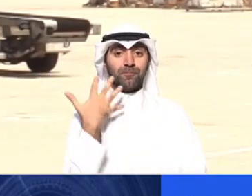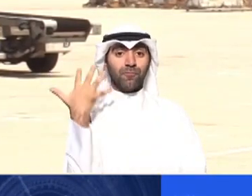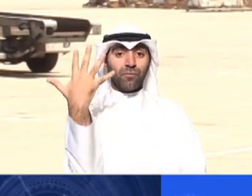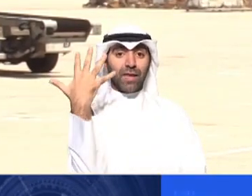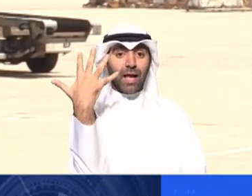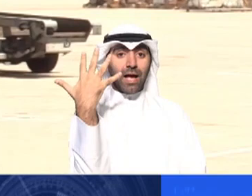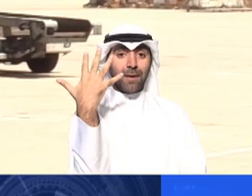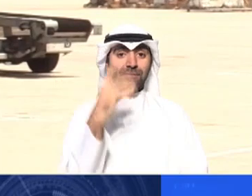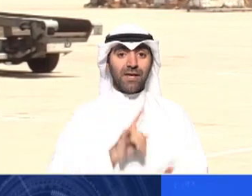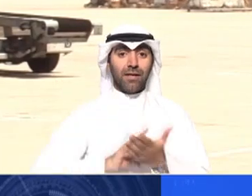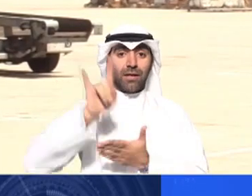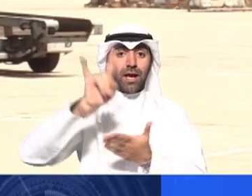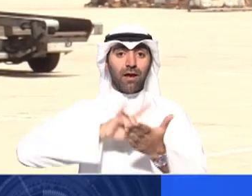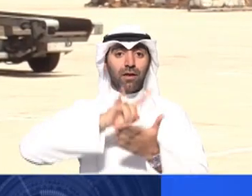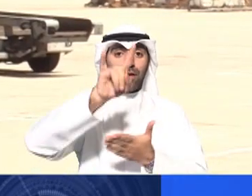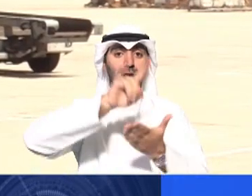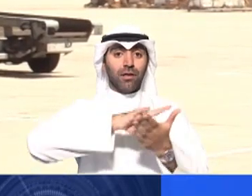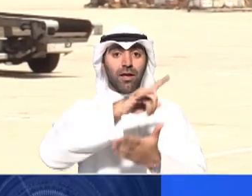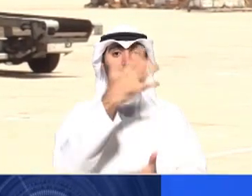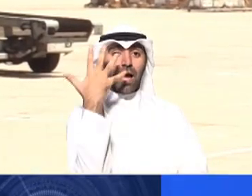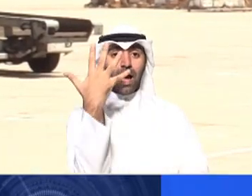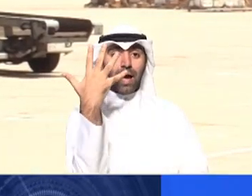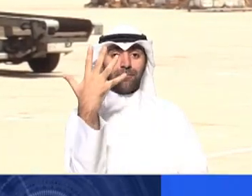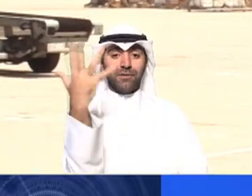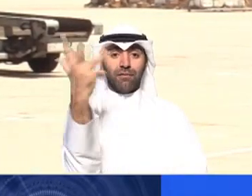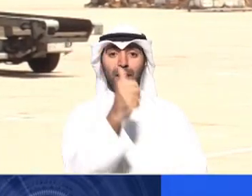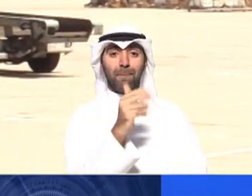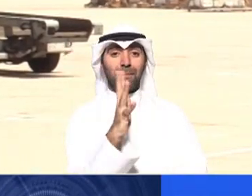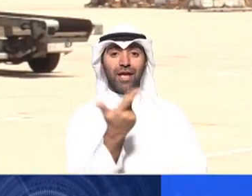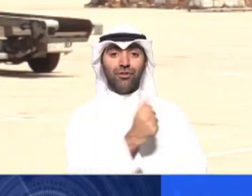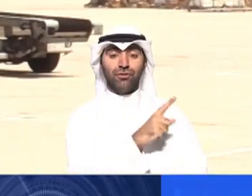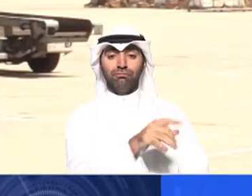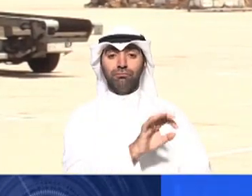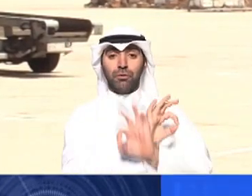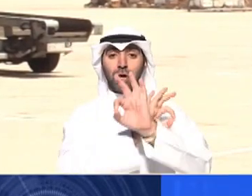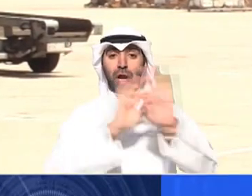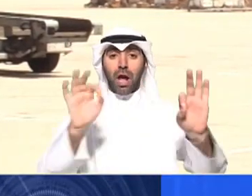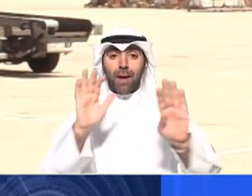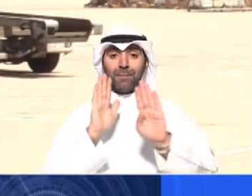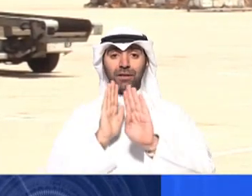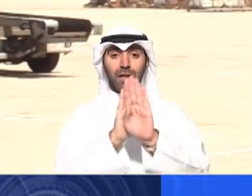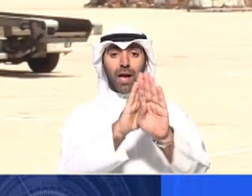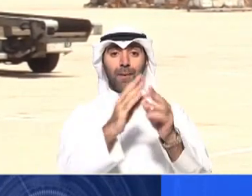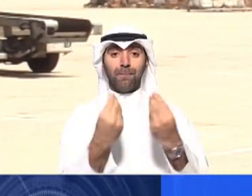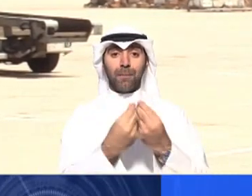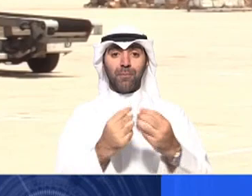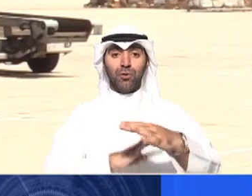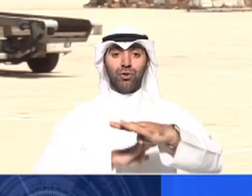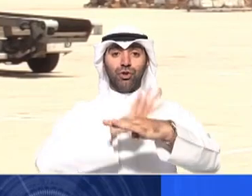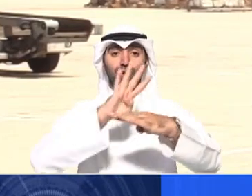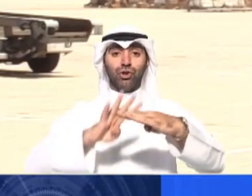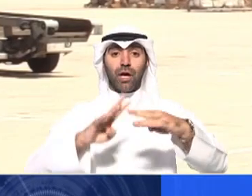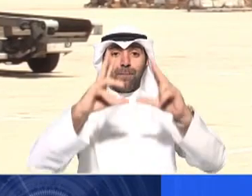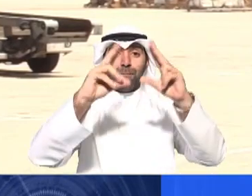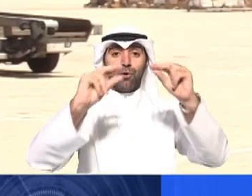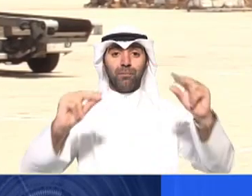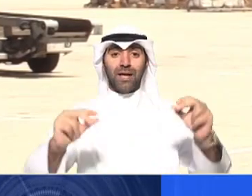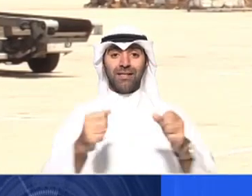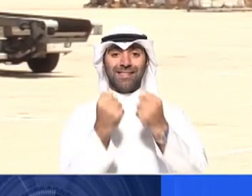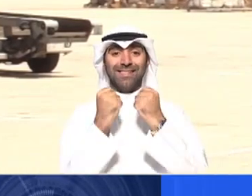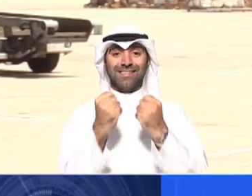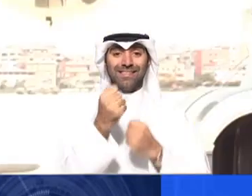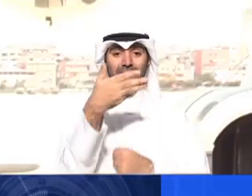شحنات غذائية تأتي دعما ومساندة للجمهورية اللبنانية الشقيقة في هذا الظرف